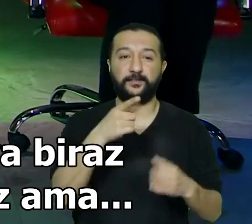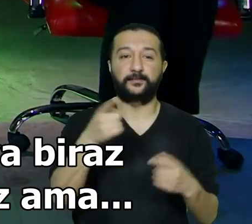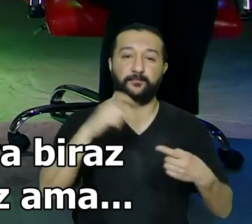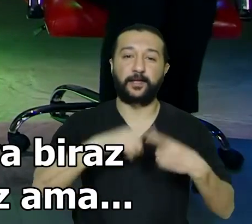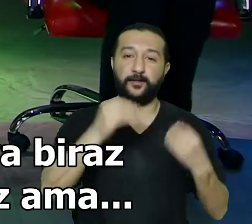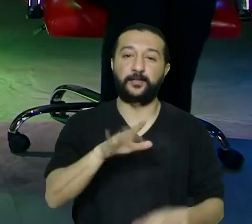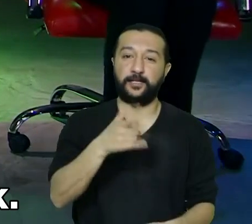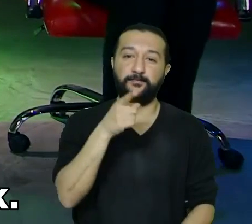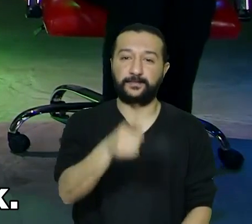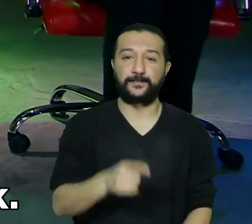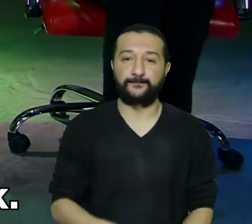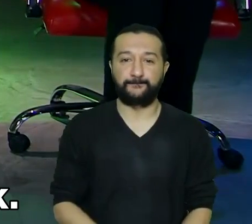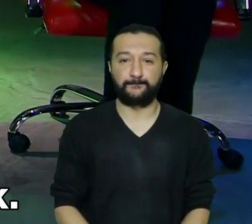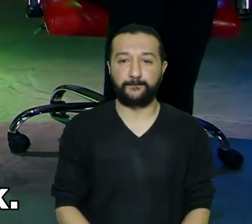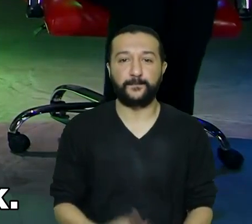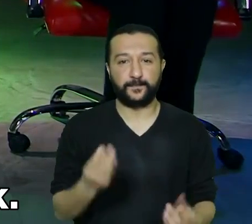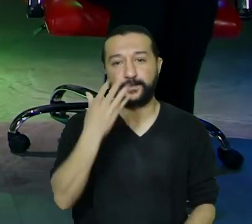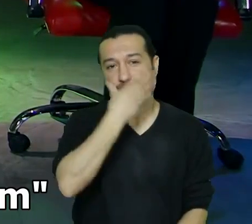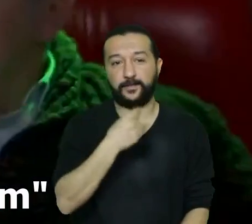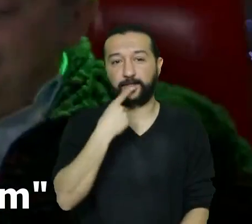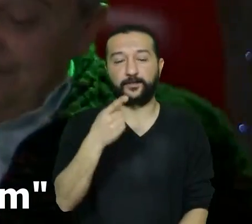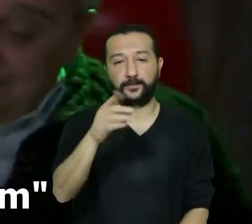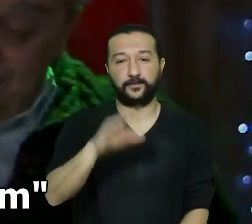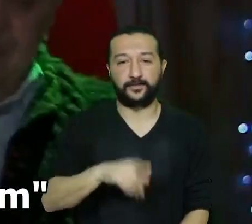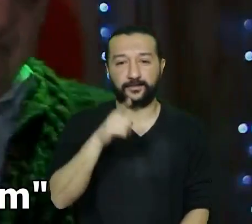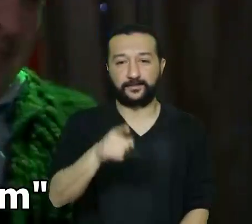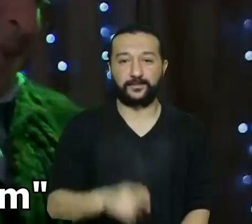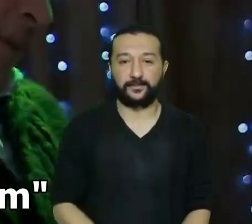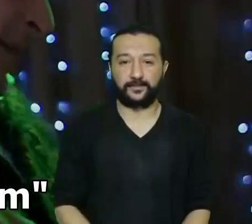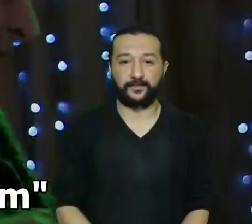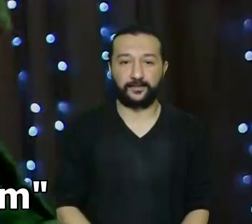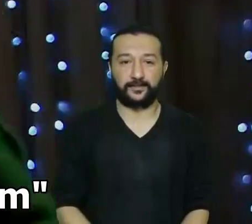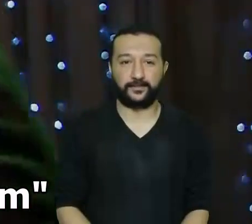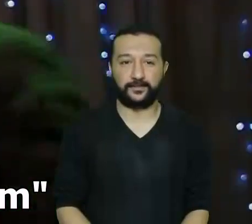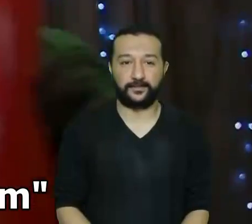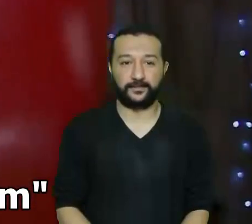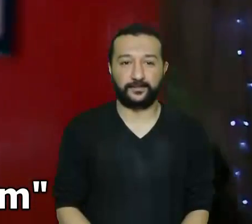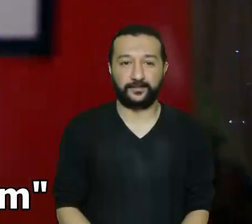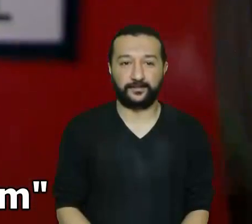yaklaşmış oluyorsunuz ama yani güzel söyledi çocuk. Kemal de döndü.